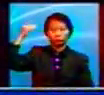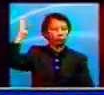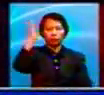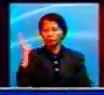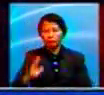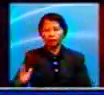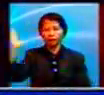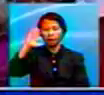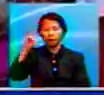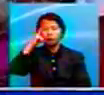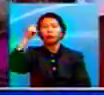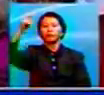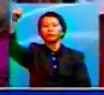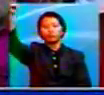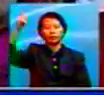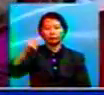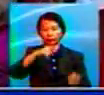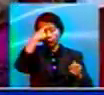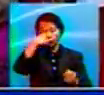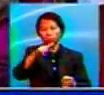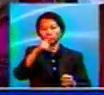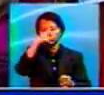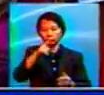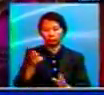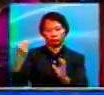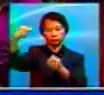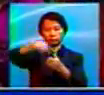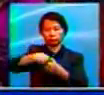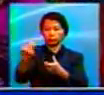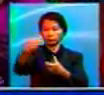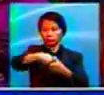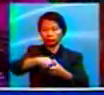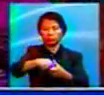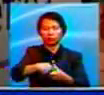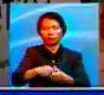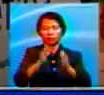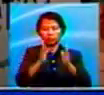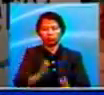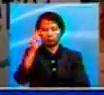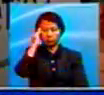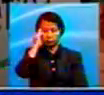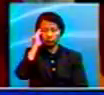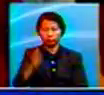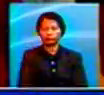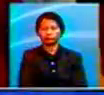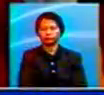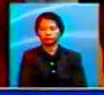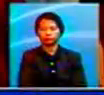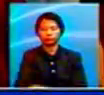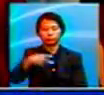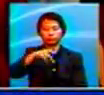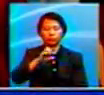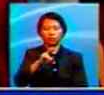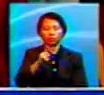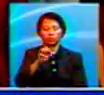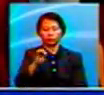pernah dimimpi untuk disertai oleh kaum Bumi Putera. Portfolio pelaburan